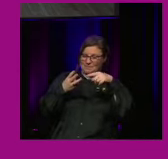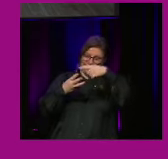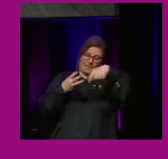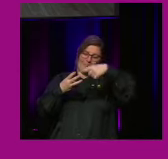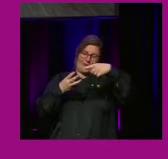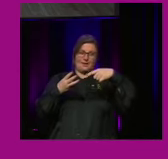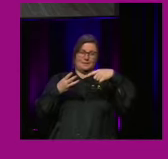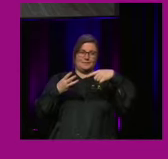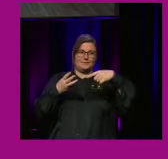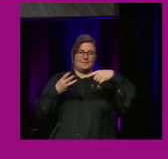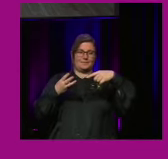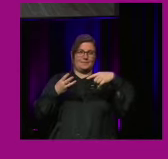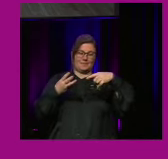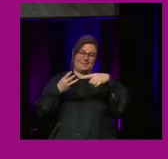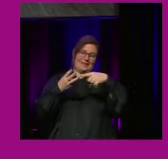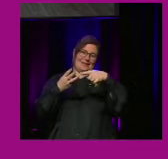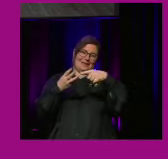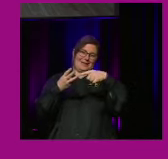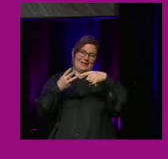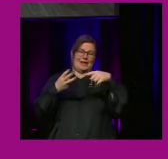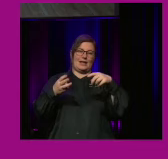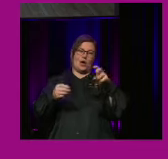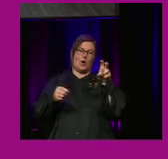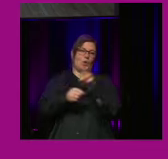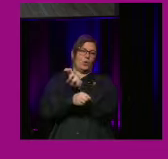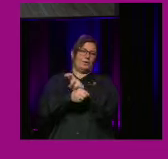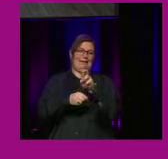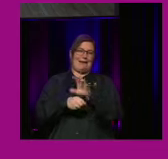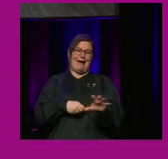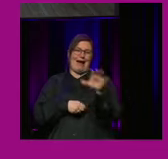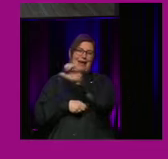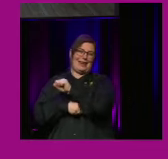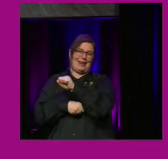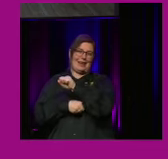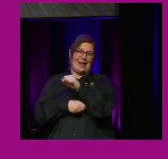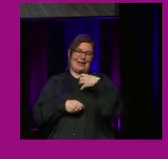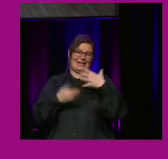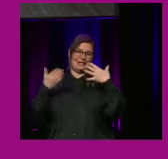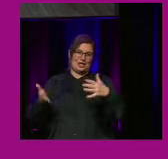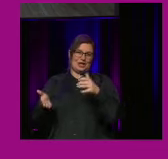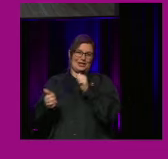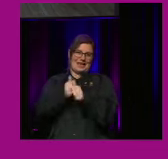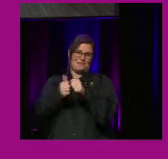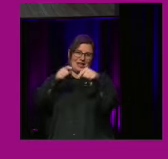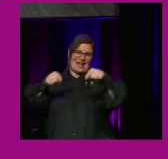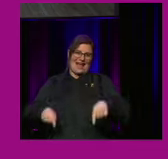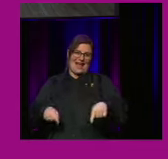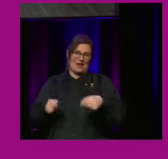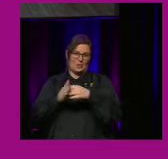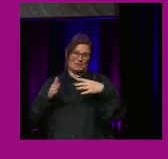som kontrollerar alla politiska partiers riksdagsledamöter i det här stan.